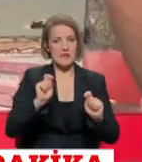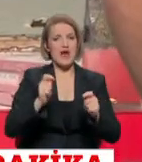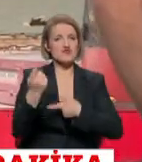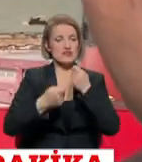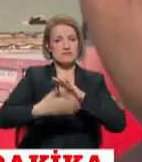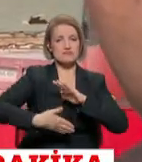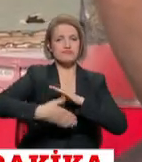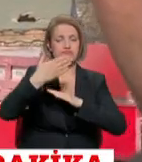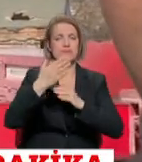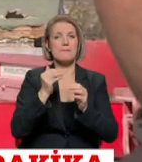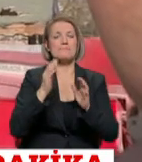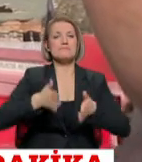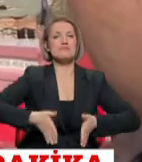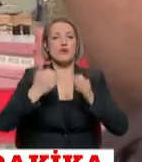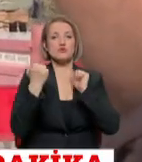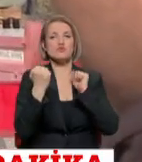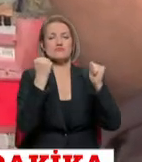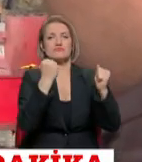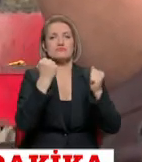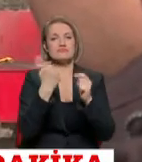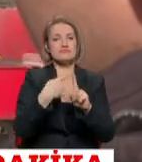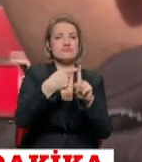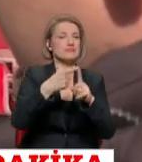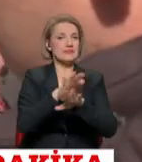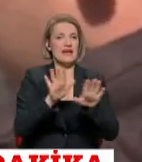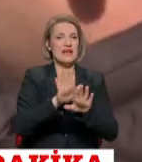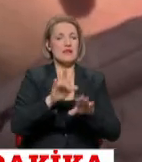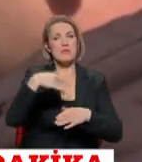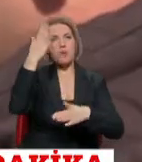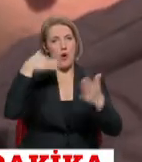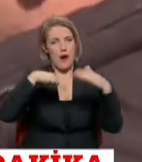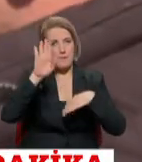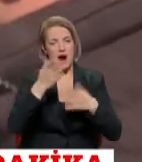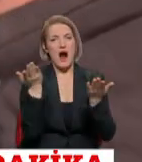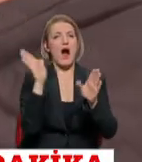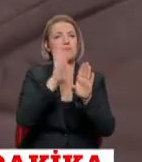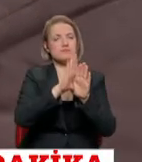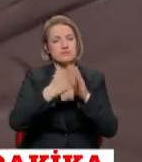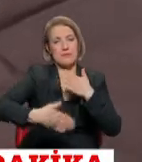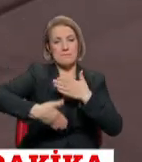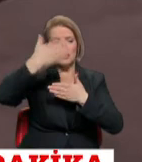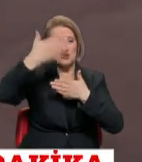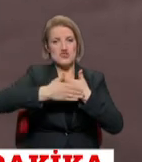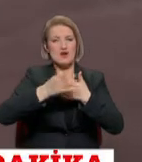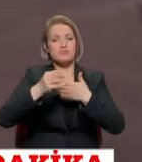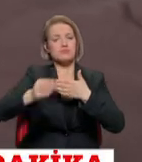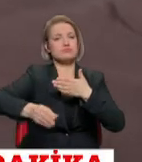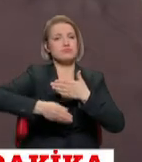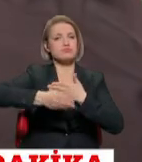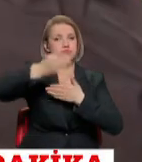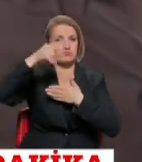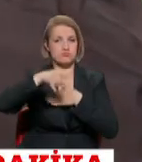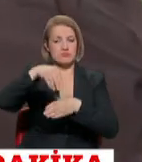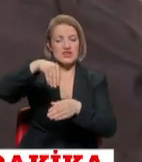çalışma binayı güçlendirmek adına değildi. Yani daha çok boyama, kaplama, izolasyon